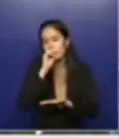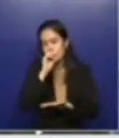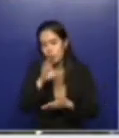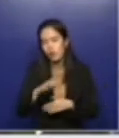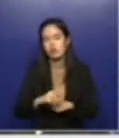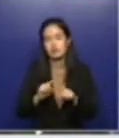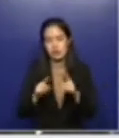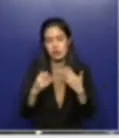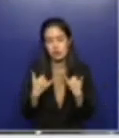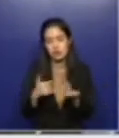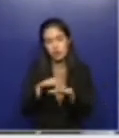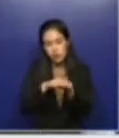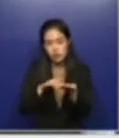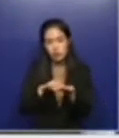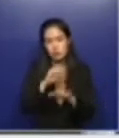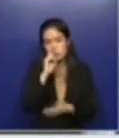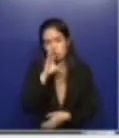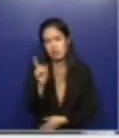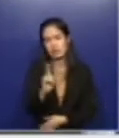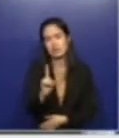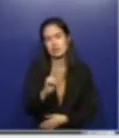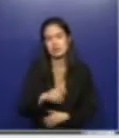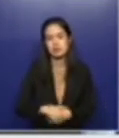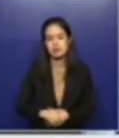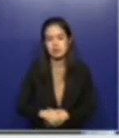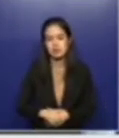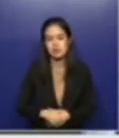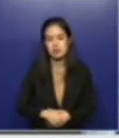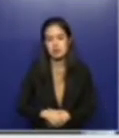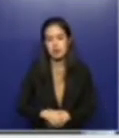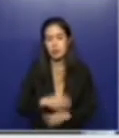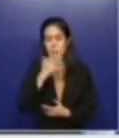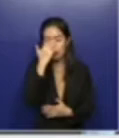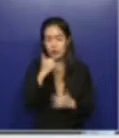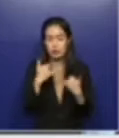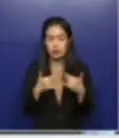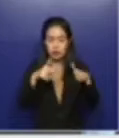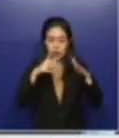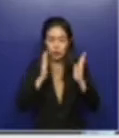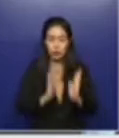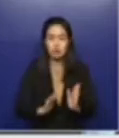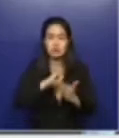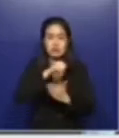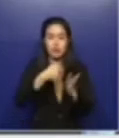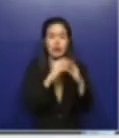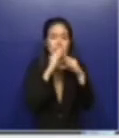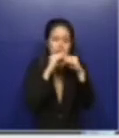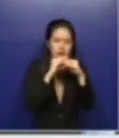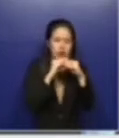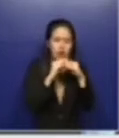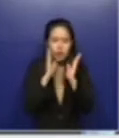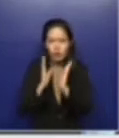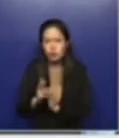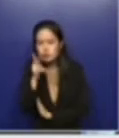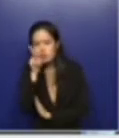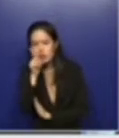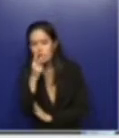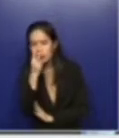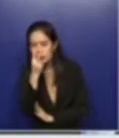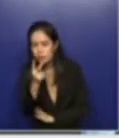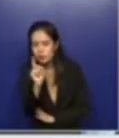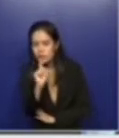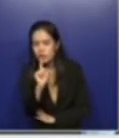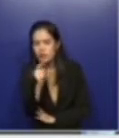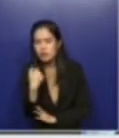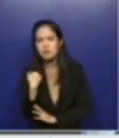แต่การขอโทษพี่น้องประชาชนของท่านมันกลับกลายถูกมองจากพี่น้องชาวระยองถูกมองจากสื่อมวลชนทุกสำนักบอกว่าแบบทำ